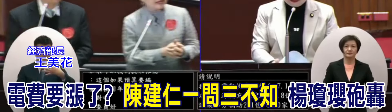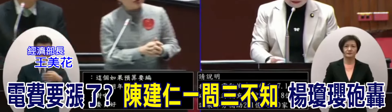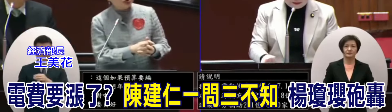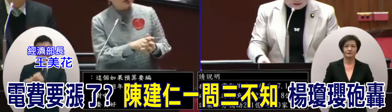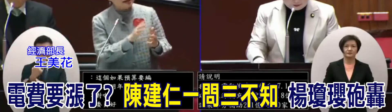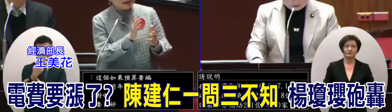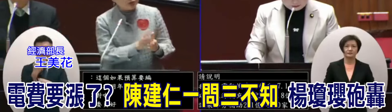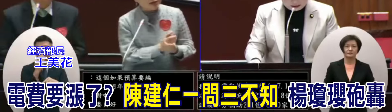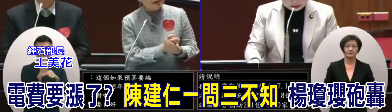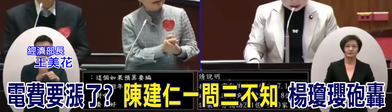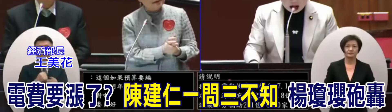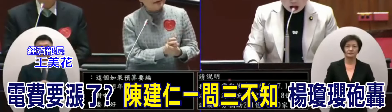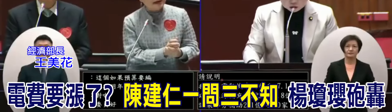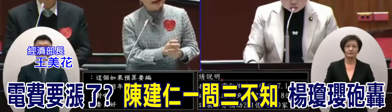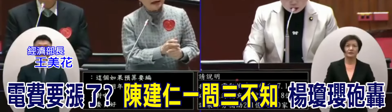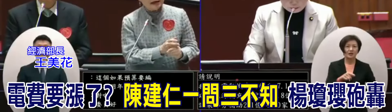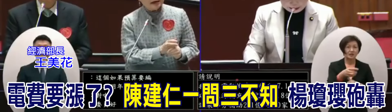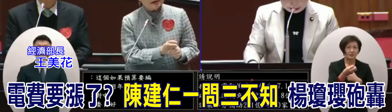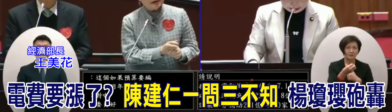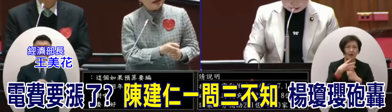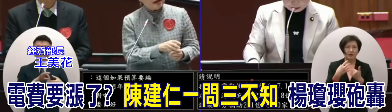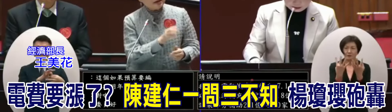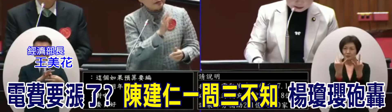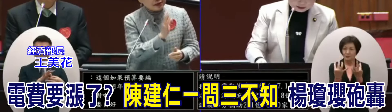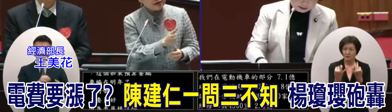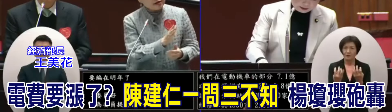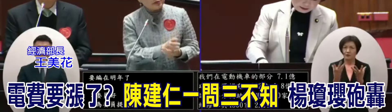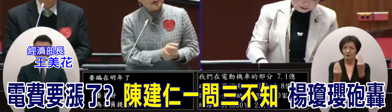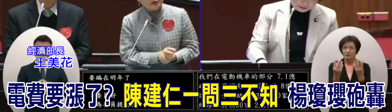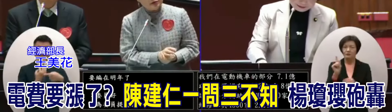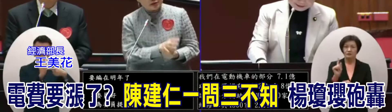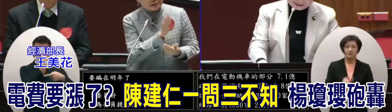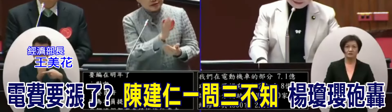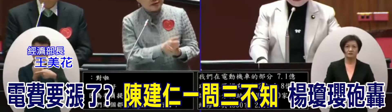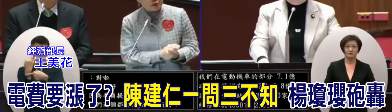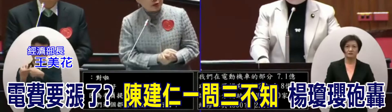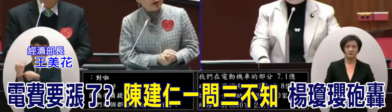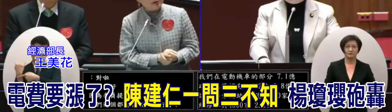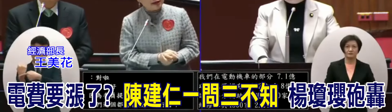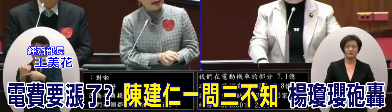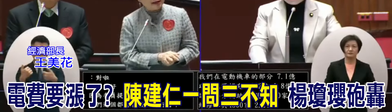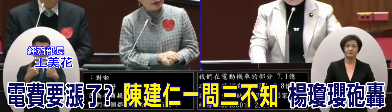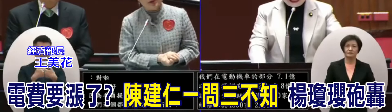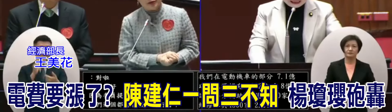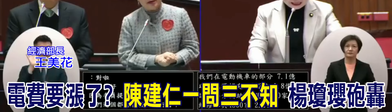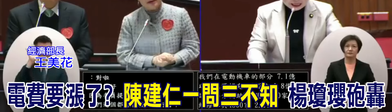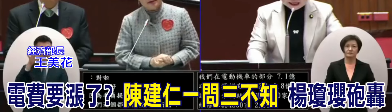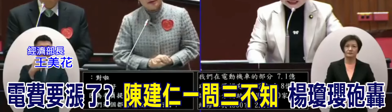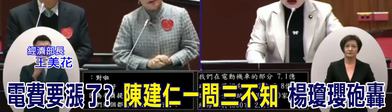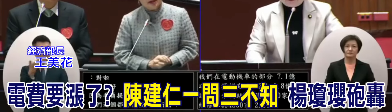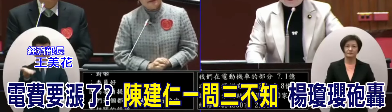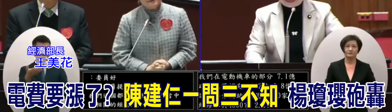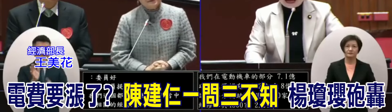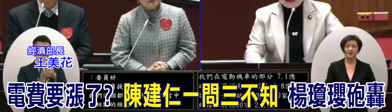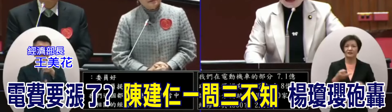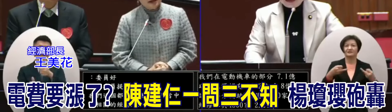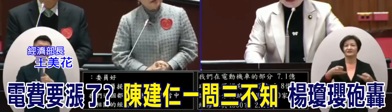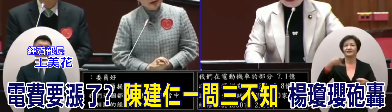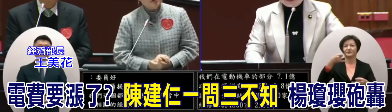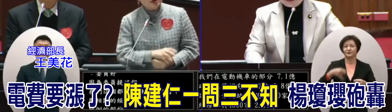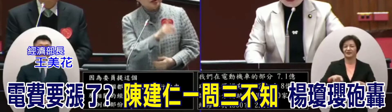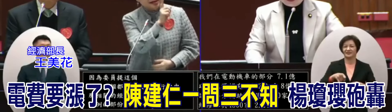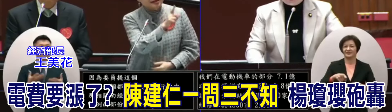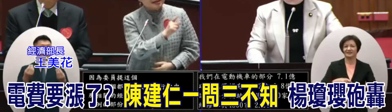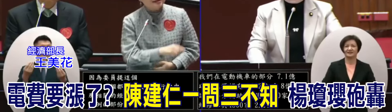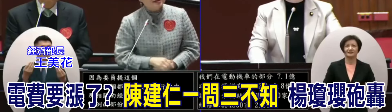进行当中，那相关的 你告诉我比例。 哎，比例的部分我们是不是会后再给委员？ 成效不涨。 哎，